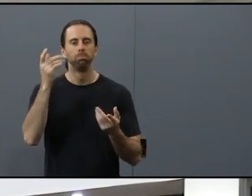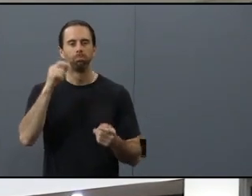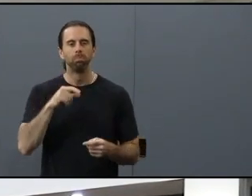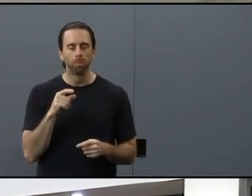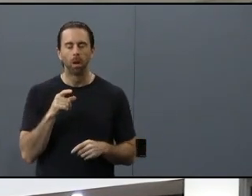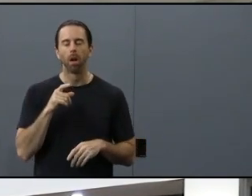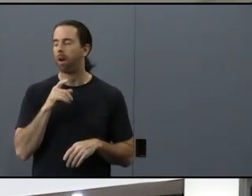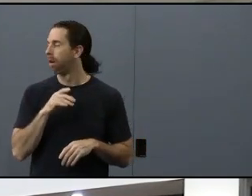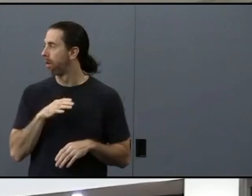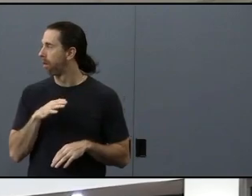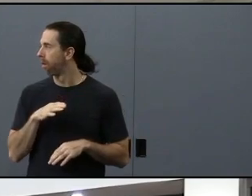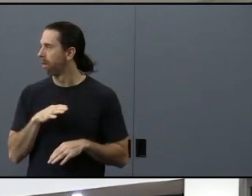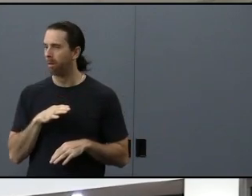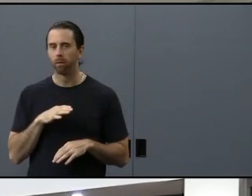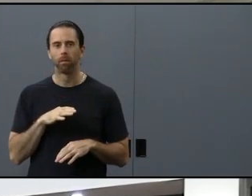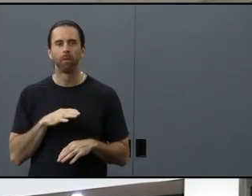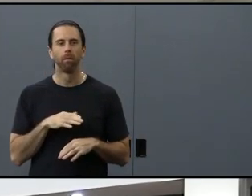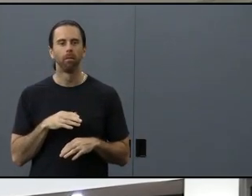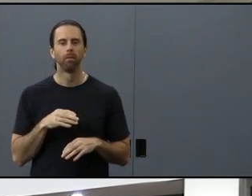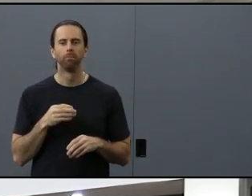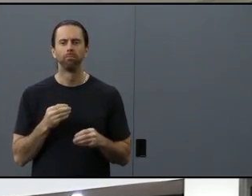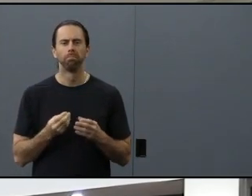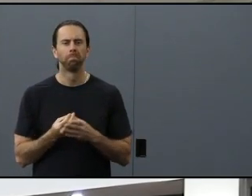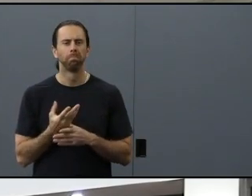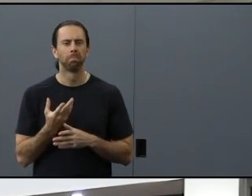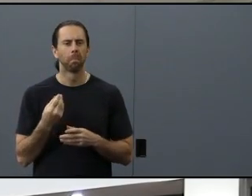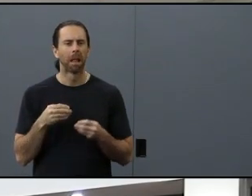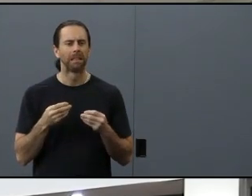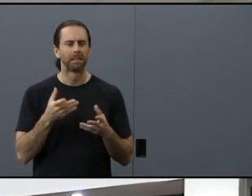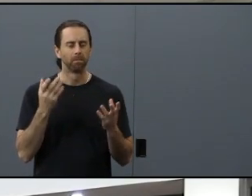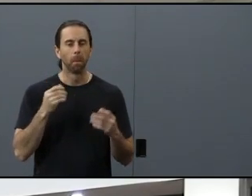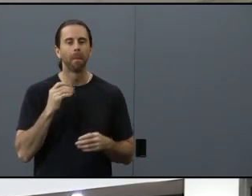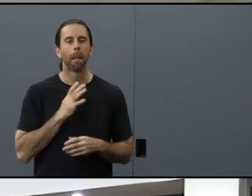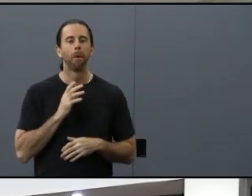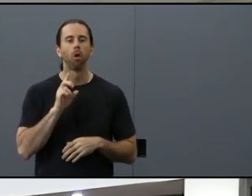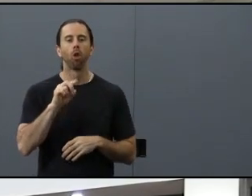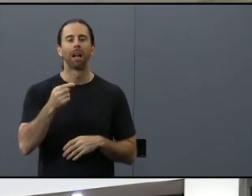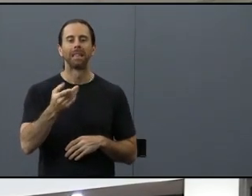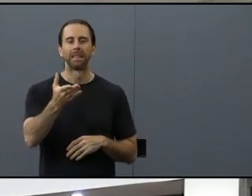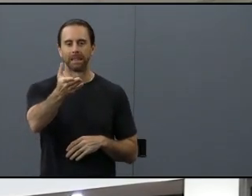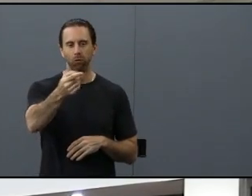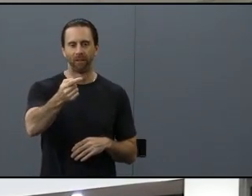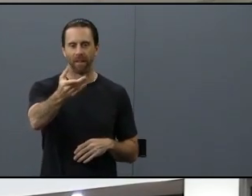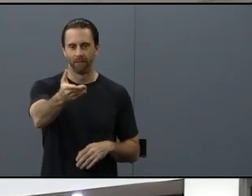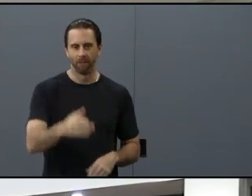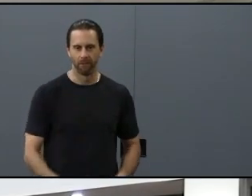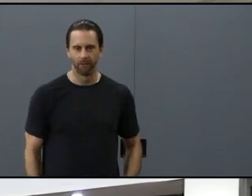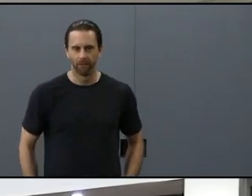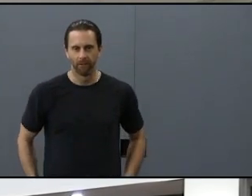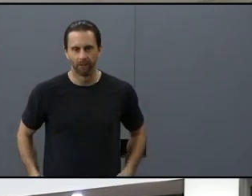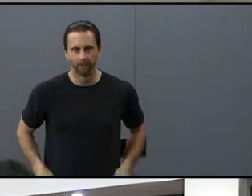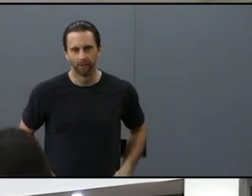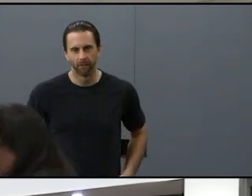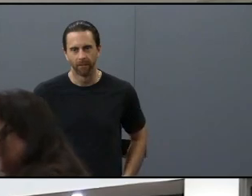madame ça ça poussera pas c'est du plastique madame de Guire prochain intervenant madame jeuneviève de